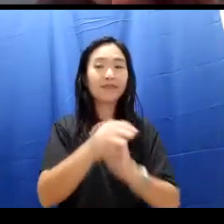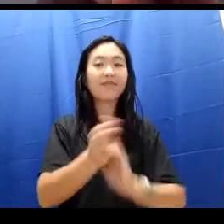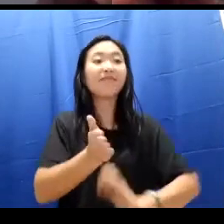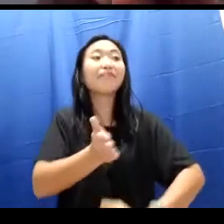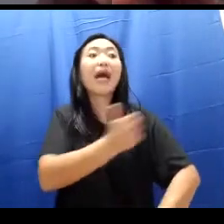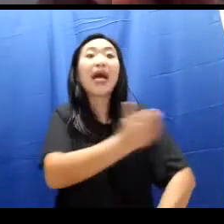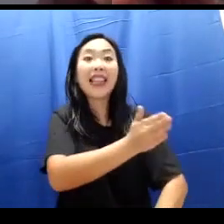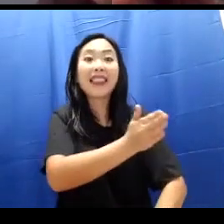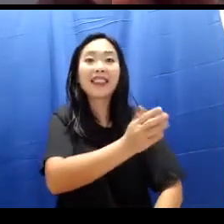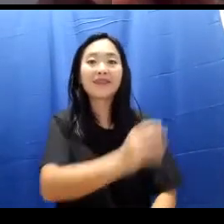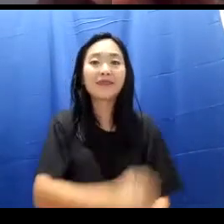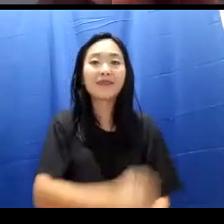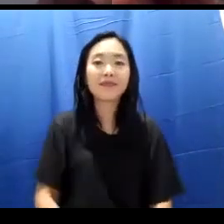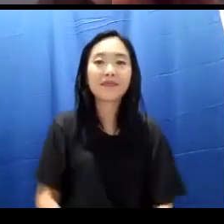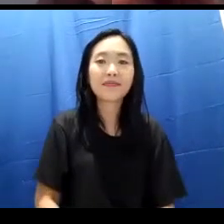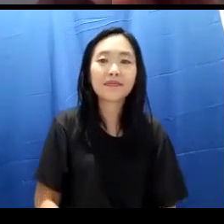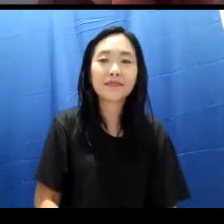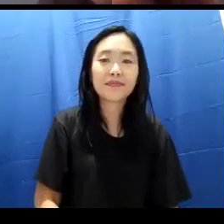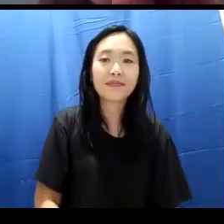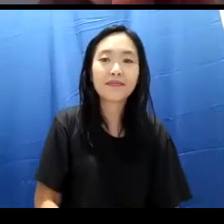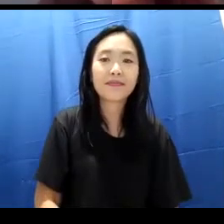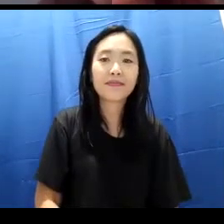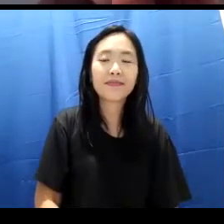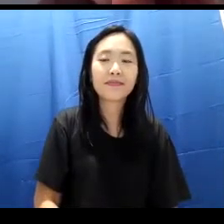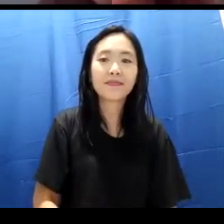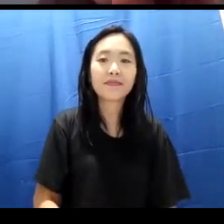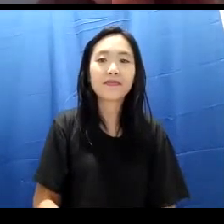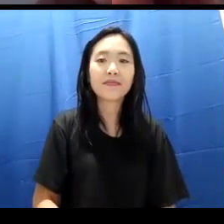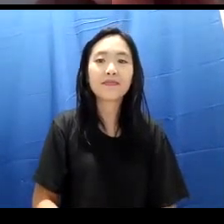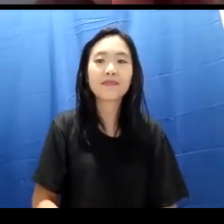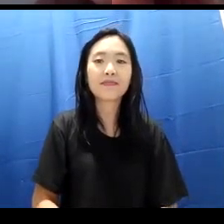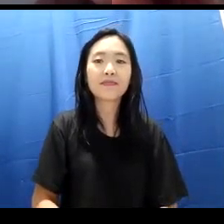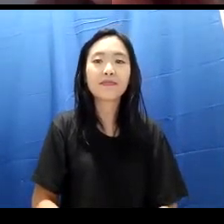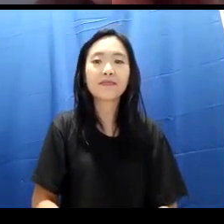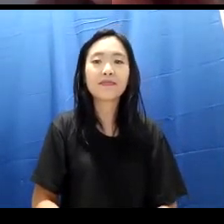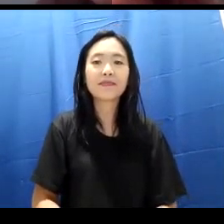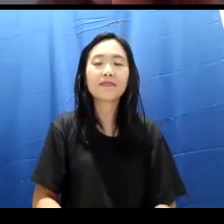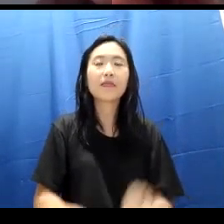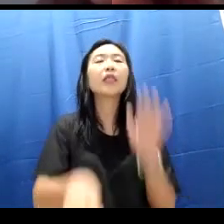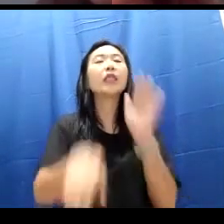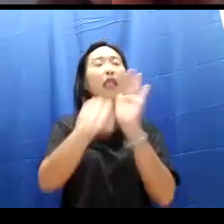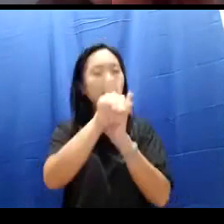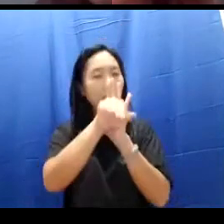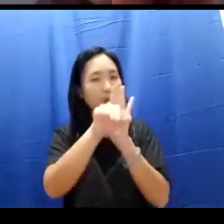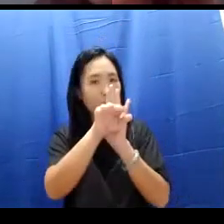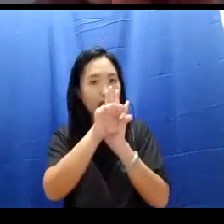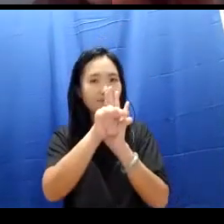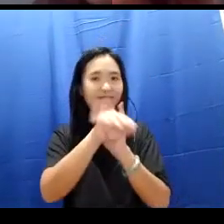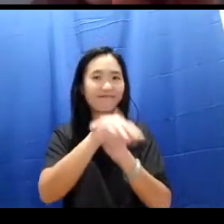komite pengarah dalam proyek pemberdayaan Oxfam di Provinsi Papua dan Papua Barat.